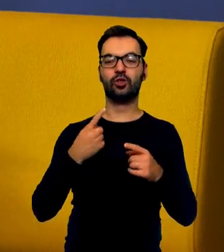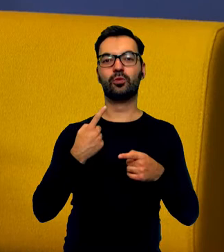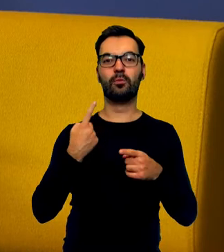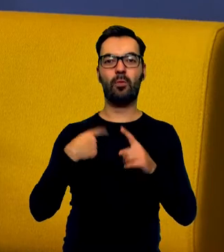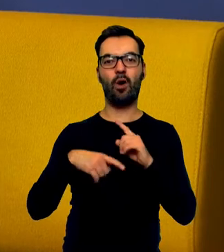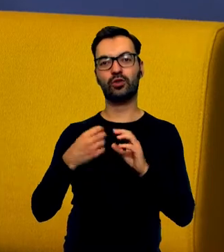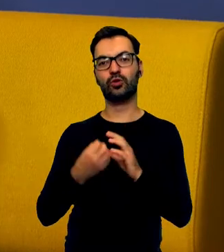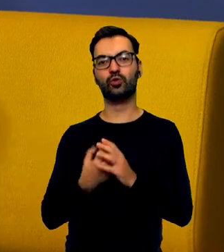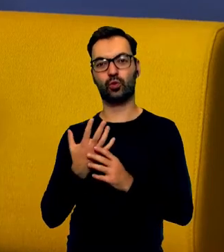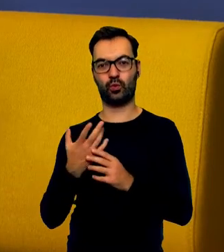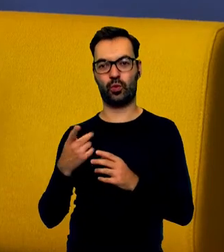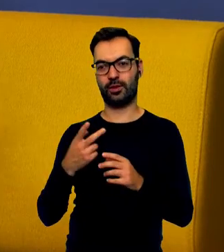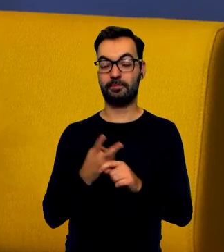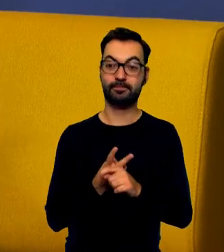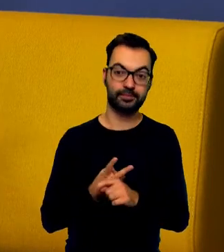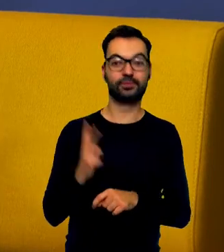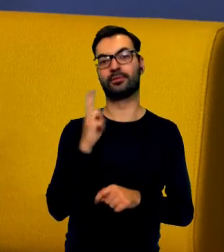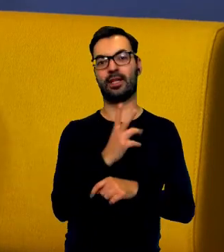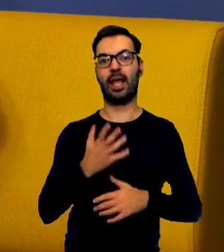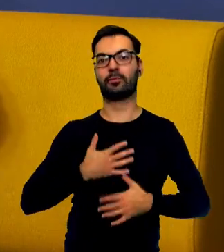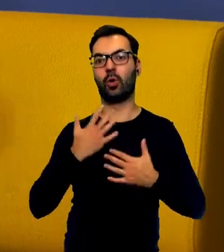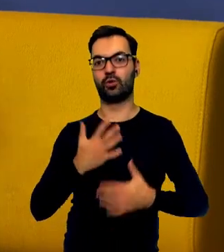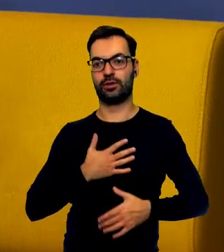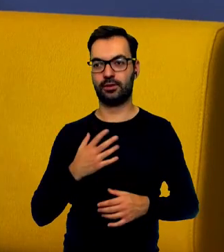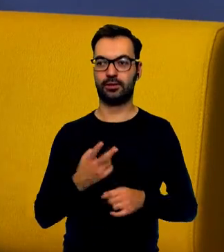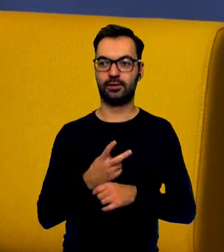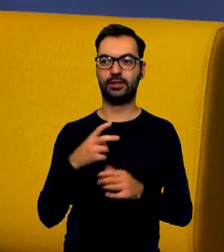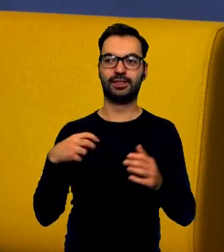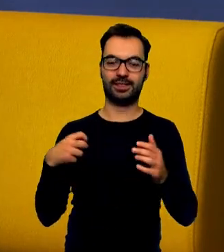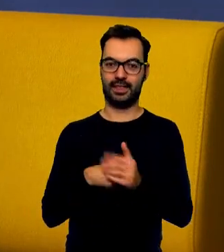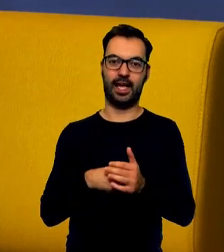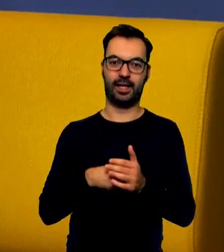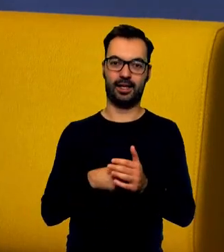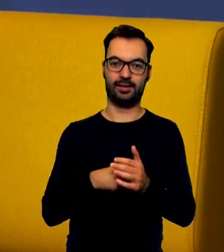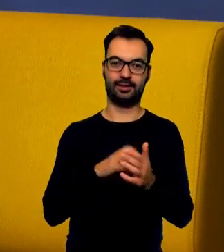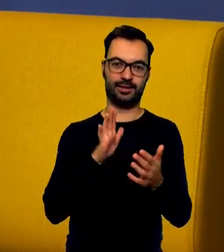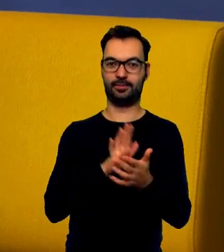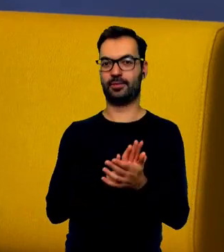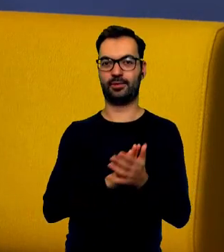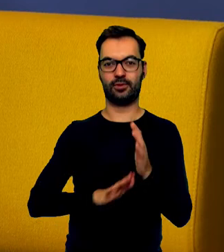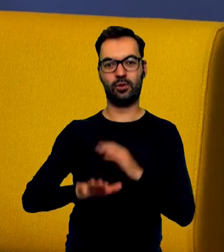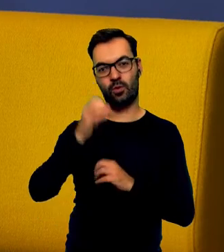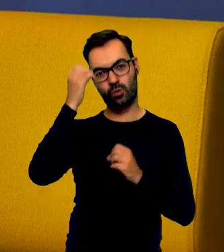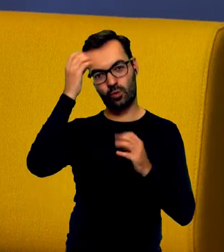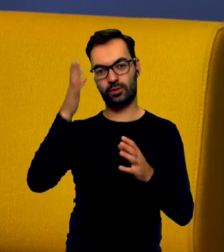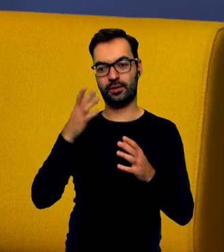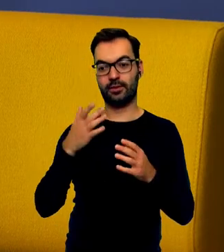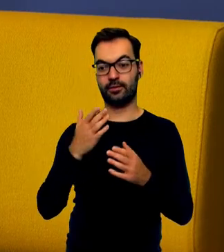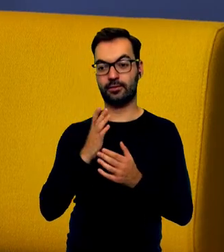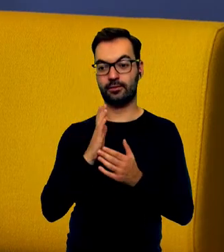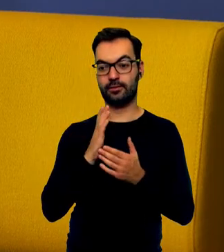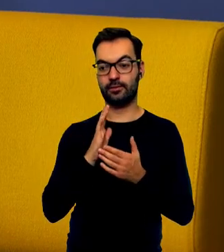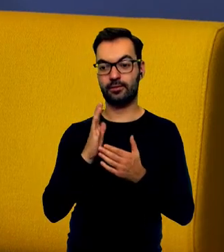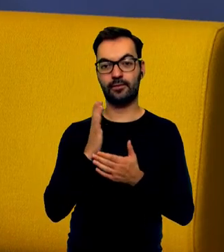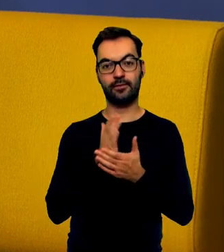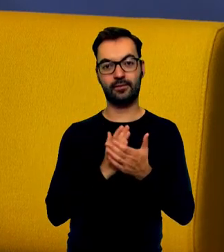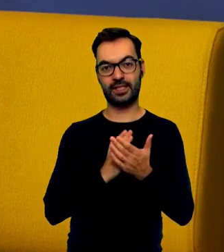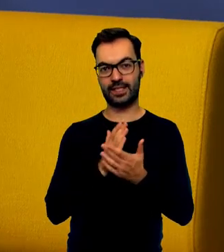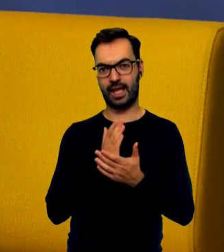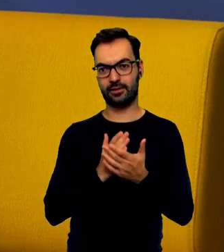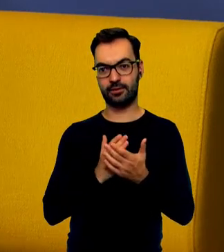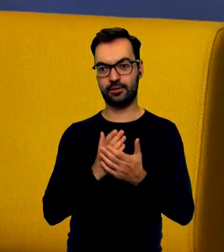genealogii tego nademocjonalizmu. To jest też cecha charakterystyczna kultury wyznań, w której